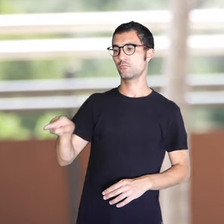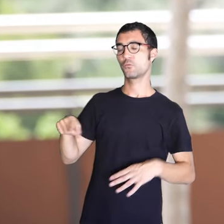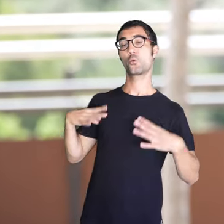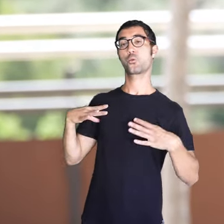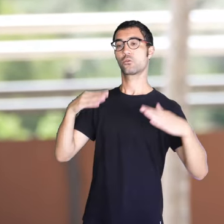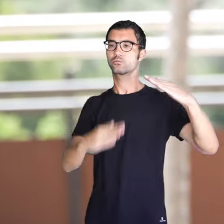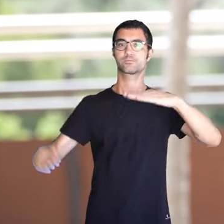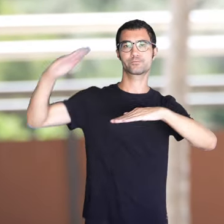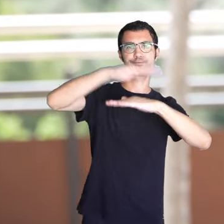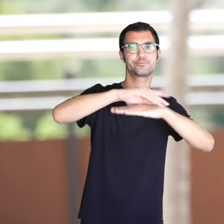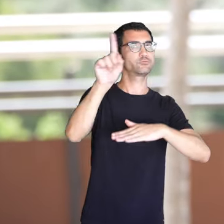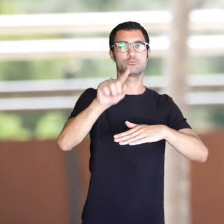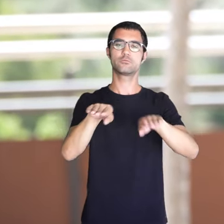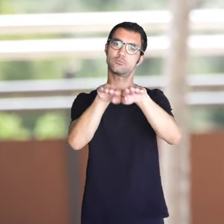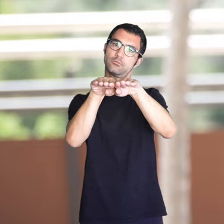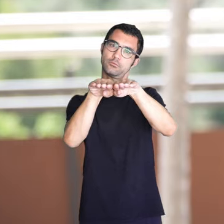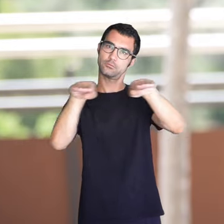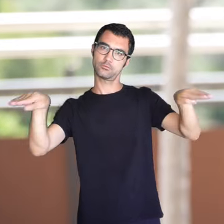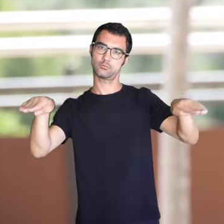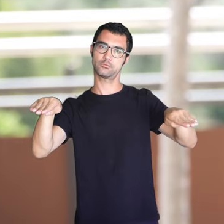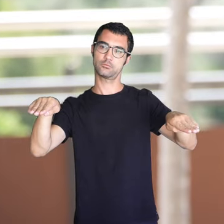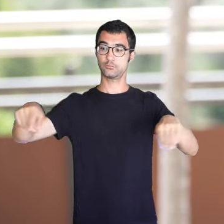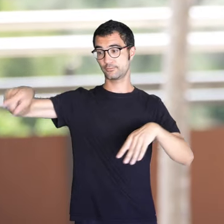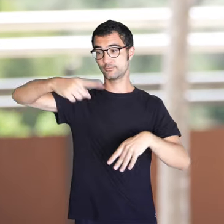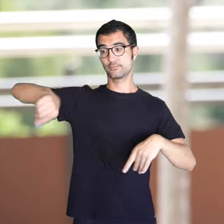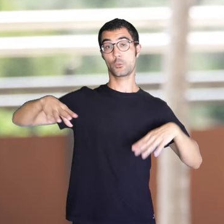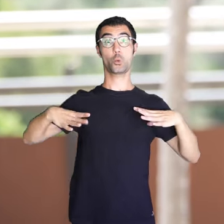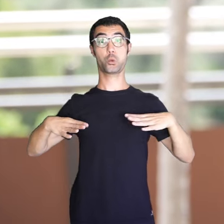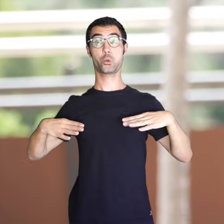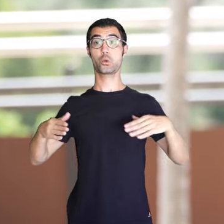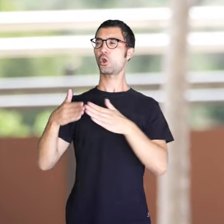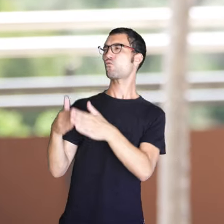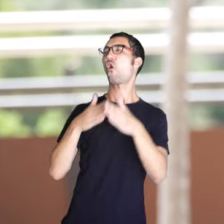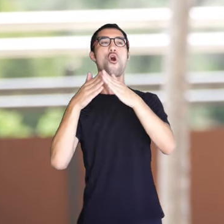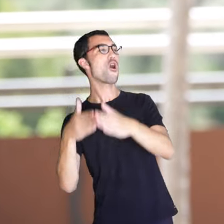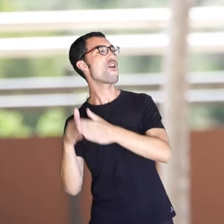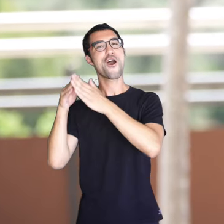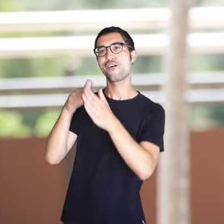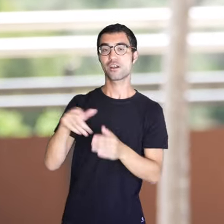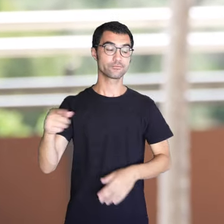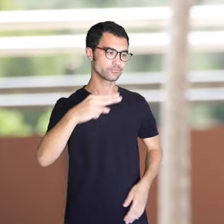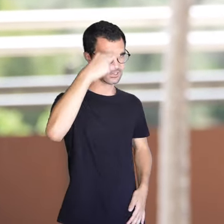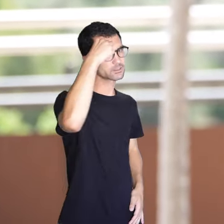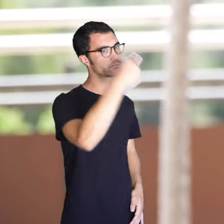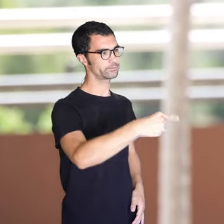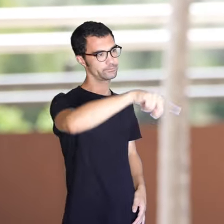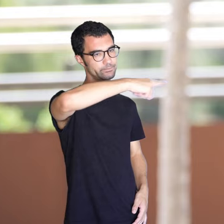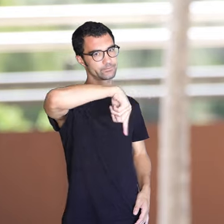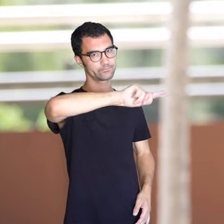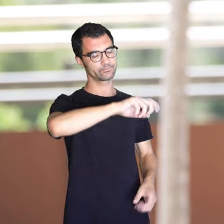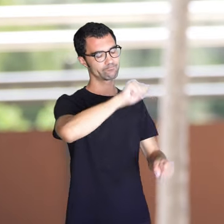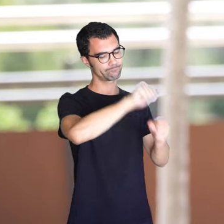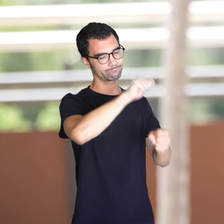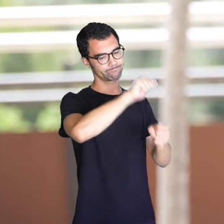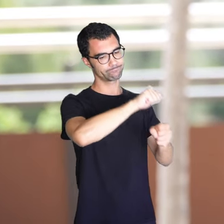No, el que sí vull és un pot de respecte del recreista que ara en el professional que s'hi ha de